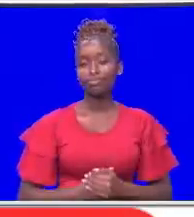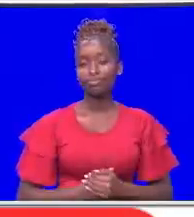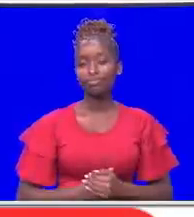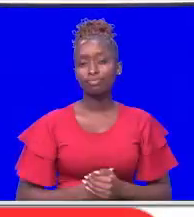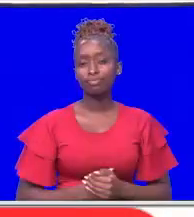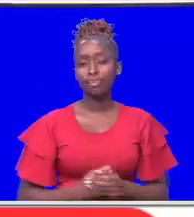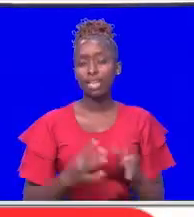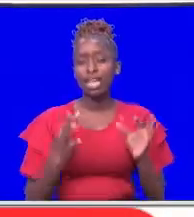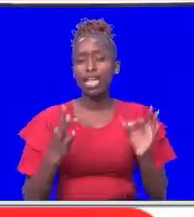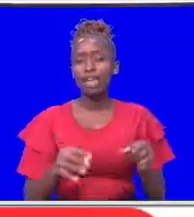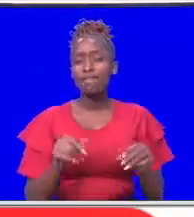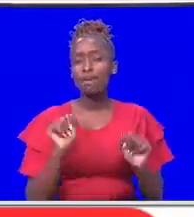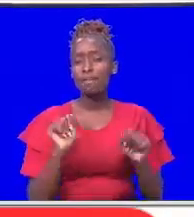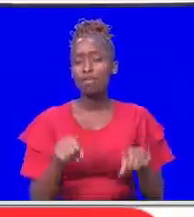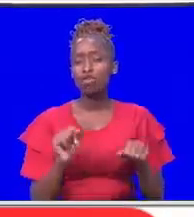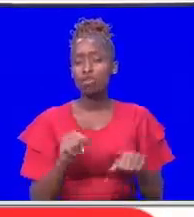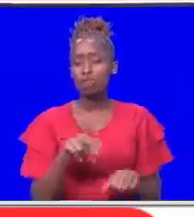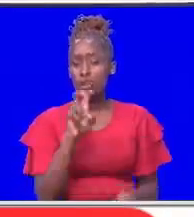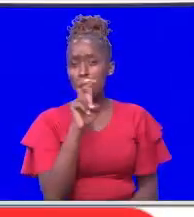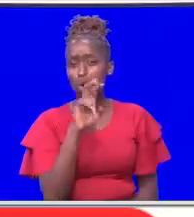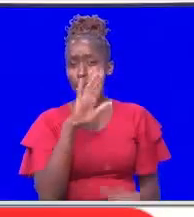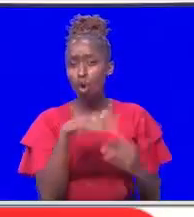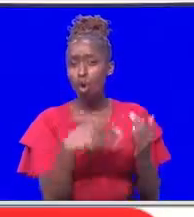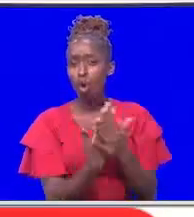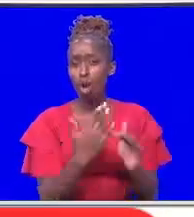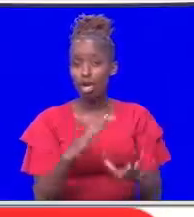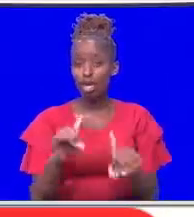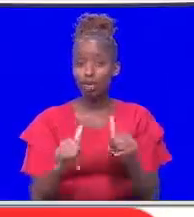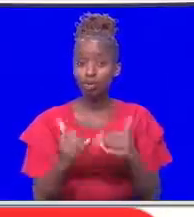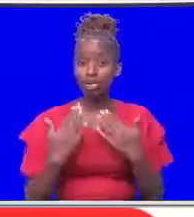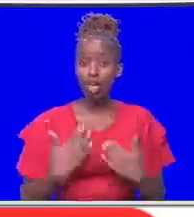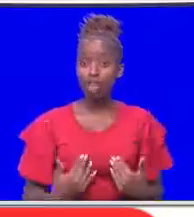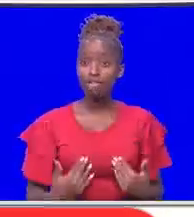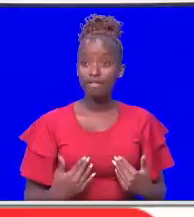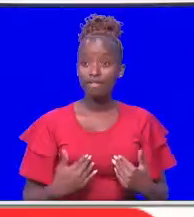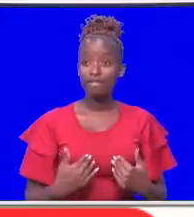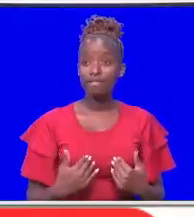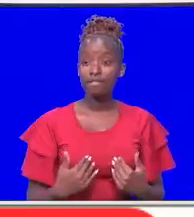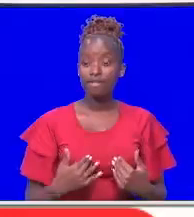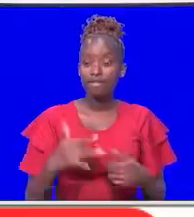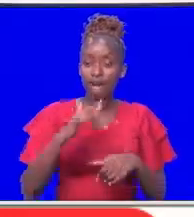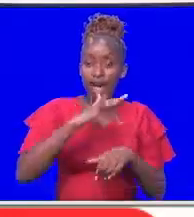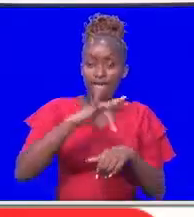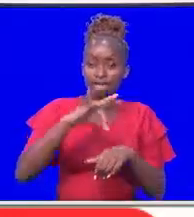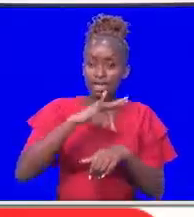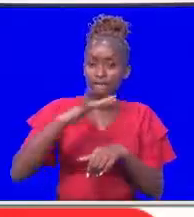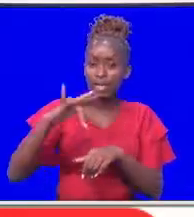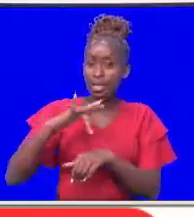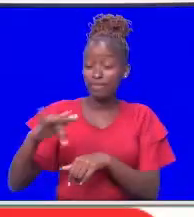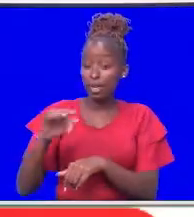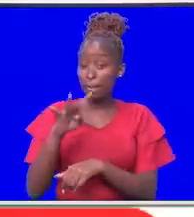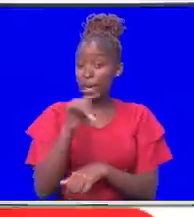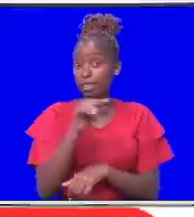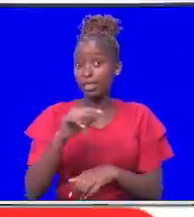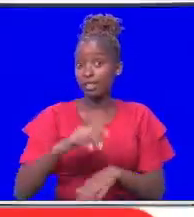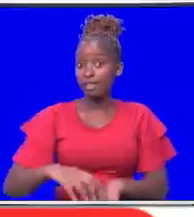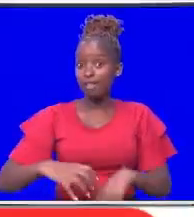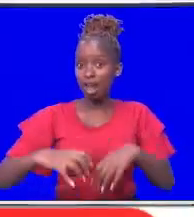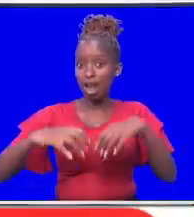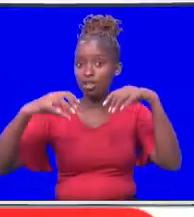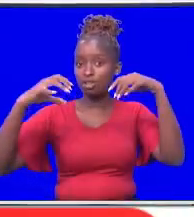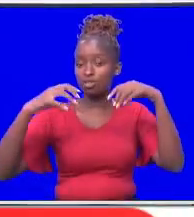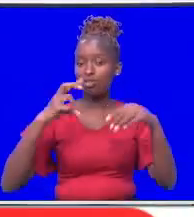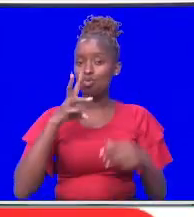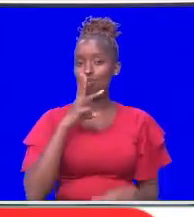aweze kuidentify sehemu zote zile ambazo huwa zinaathirika na mambo ya mafuriko ya maji. Hii mambo